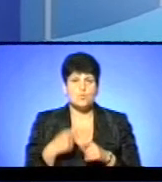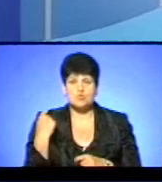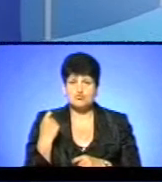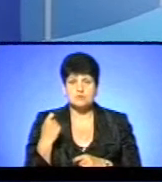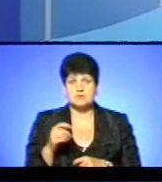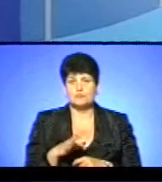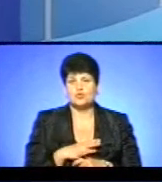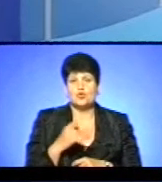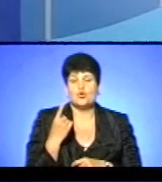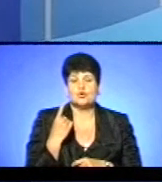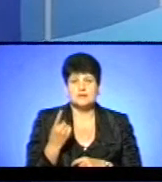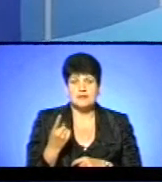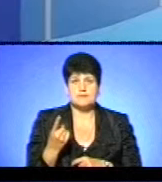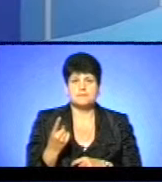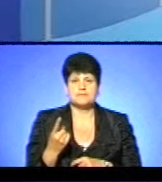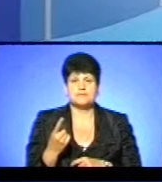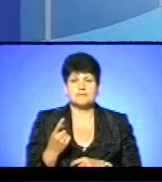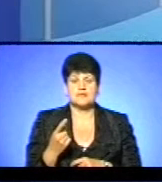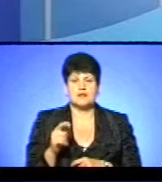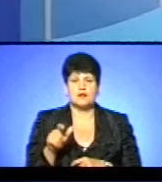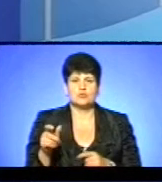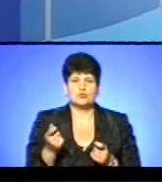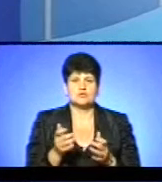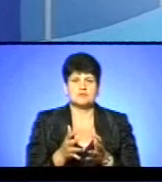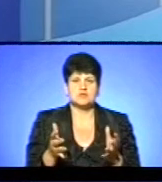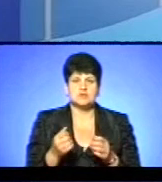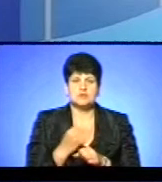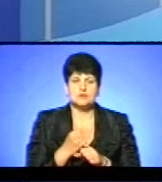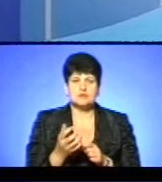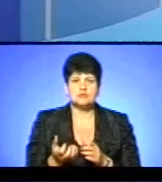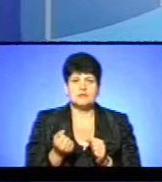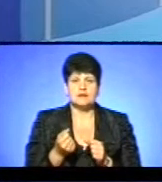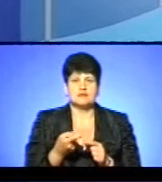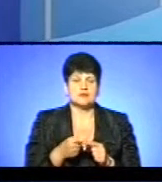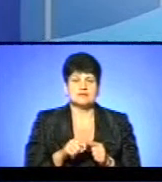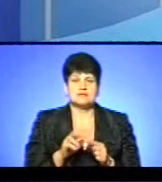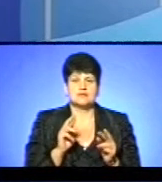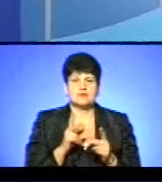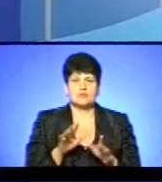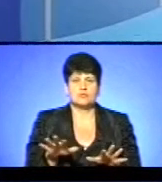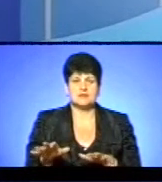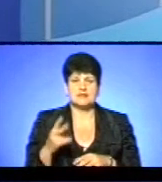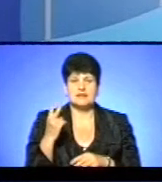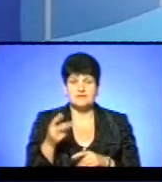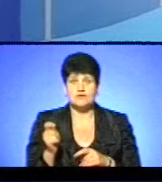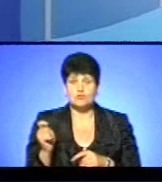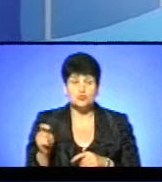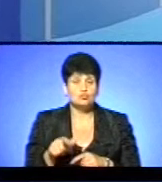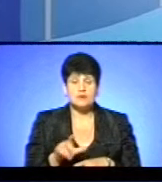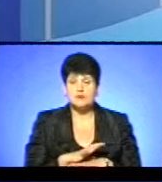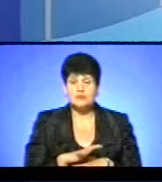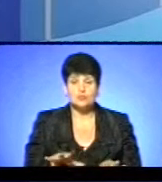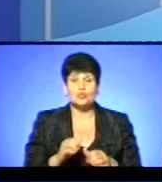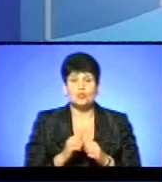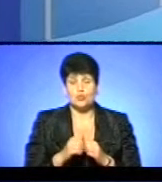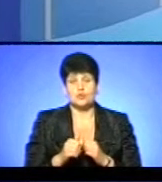напевно, що тільки одне, де було перелов, де трошки більше люди зловили. А так, зокрема, це десь на відведеному місці. На дві вудочки майже рибаків не було. Тобто люди з